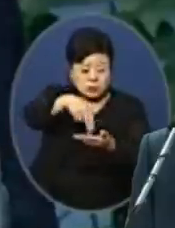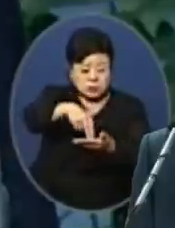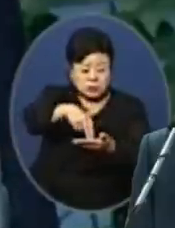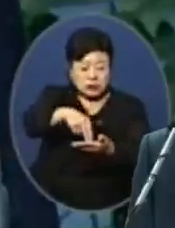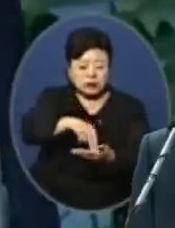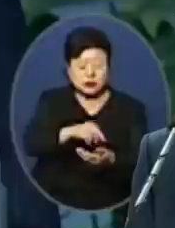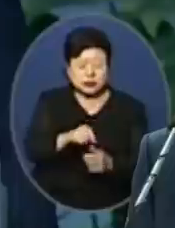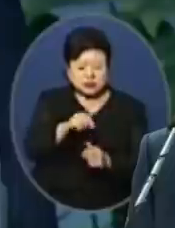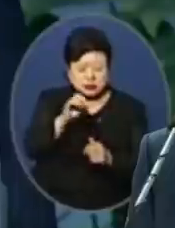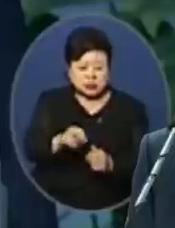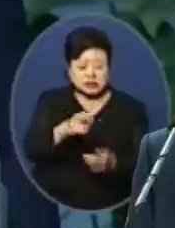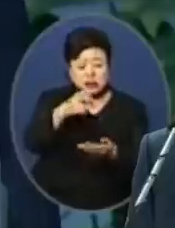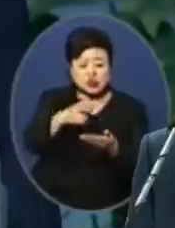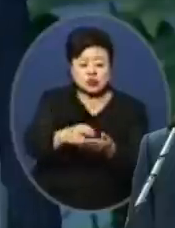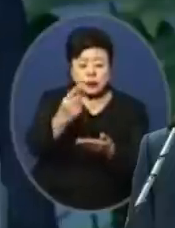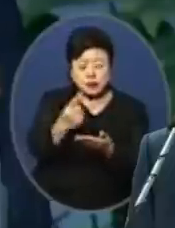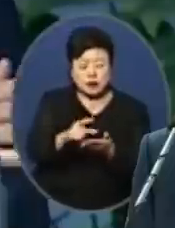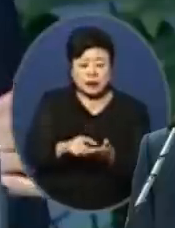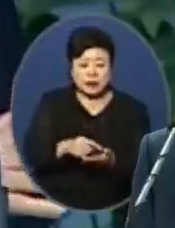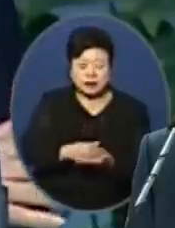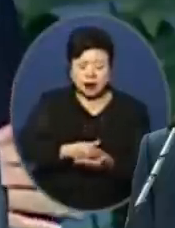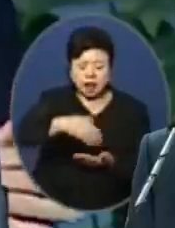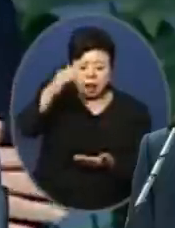우리를 정죄하려고 하는 율법이 오면은 들어가